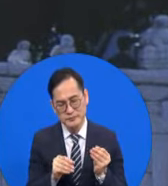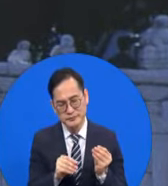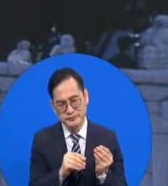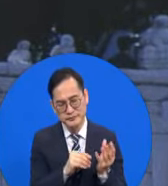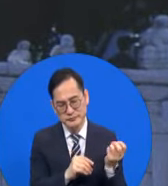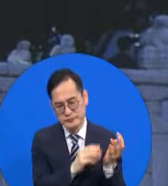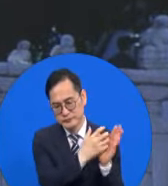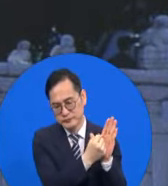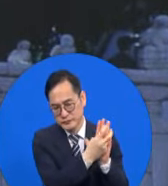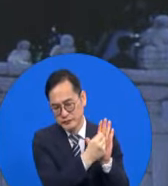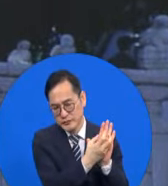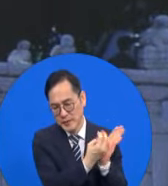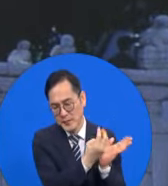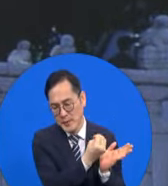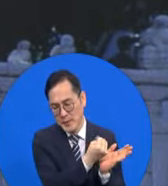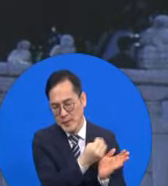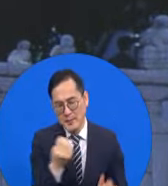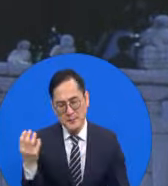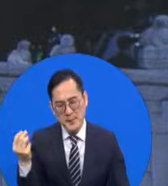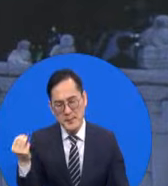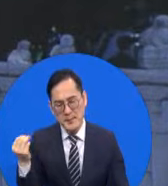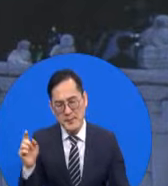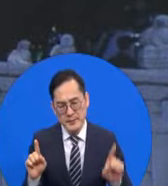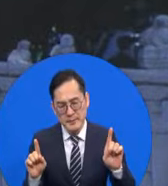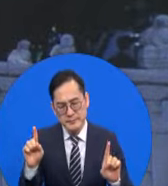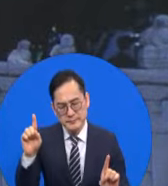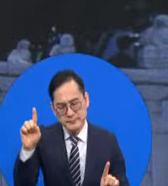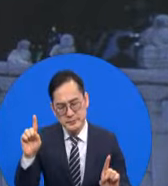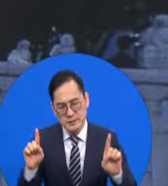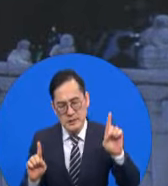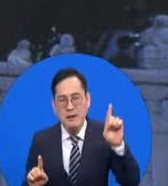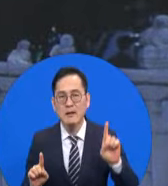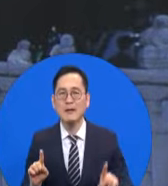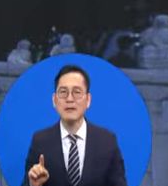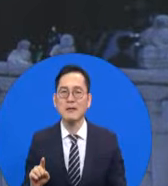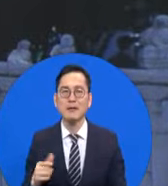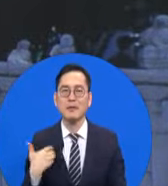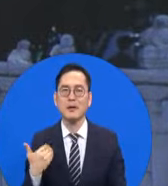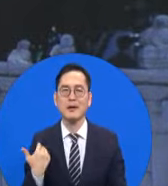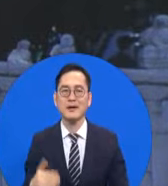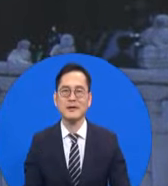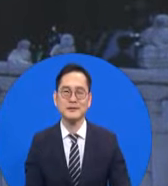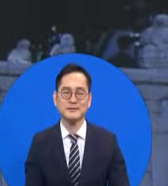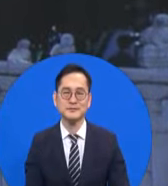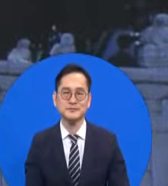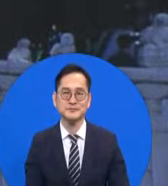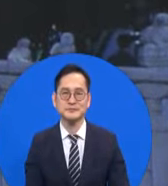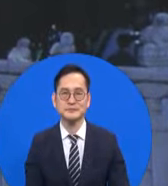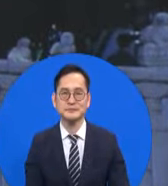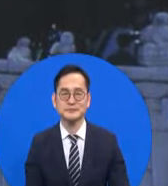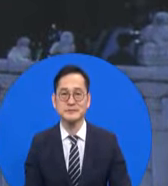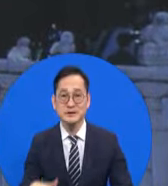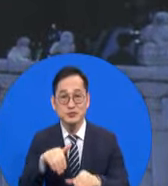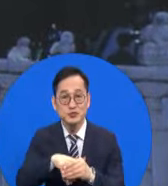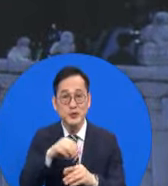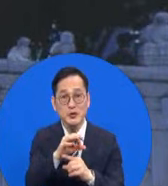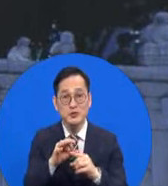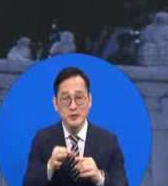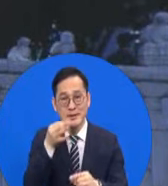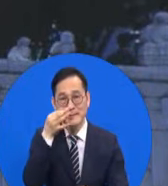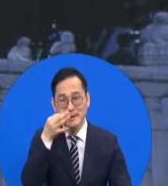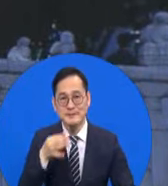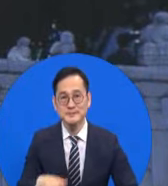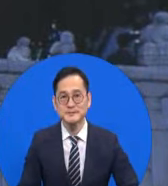선거 결과를 예측할 수 없는 접전으로 펼쳐질 가능성이 크다는 얘기겠습니다. 이 시각 투표율은 어떤지 살펴보겠습니다.